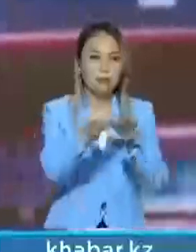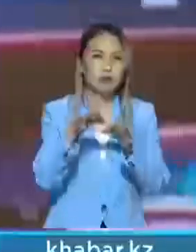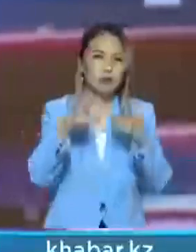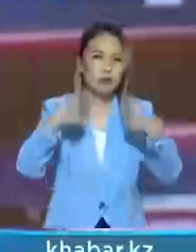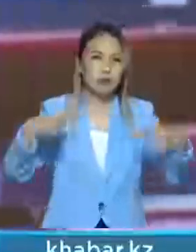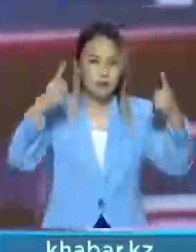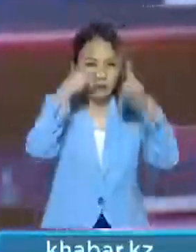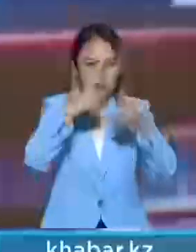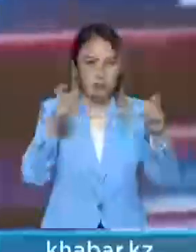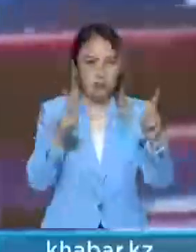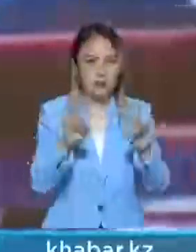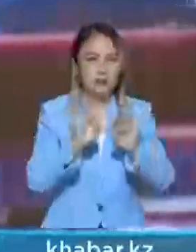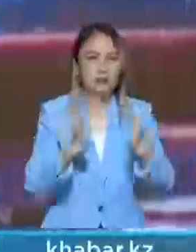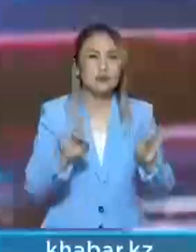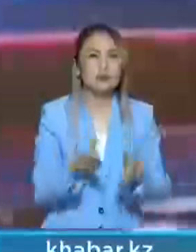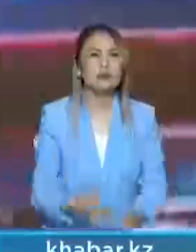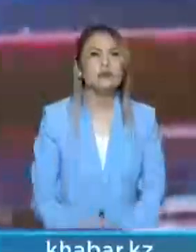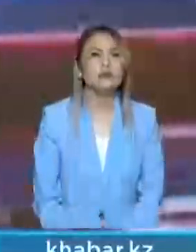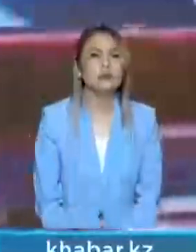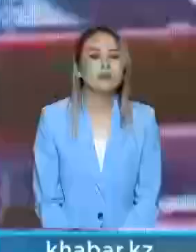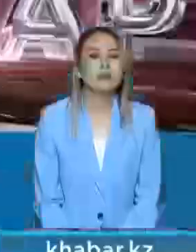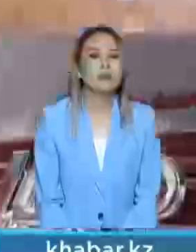Өңірлерден өзге де ақпаратты қысқа қайырсақ.